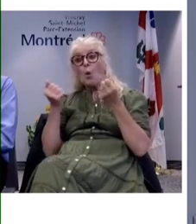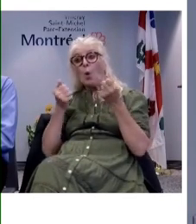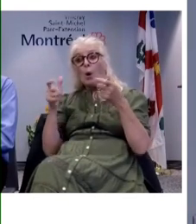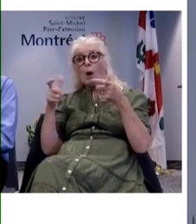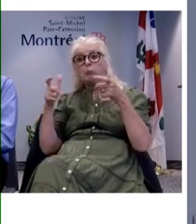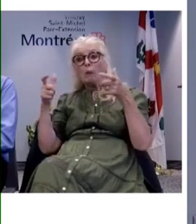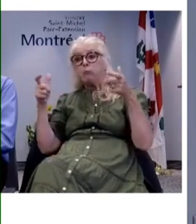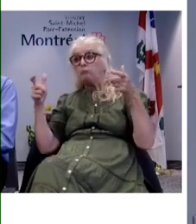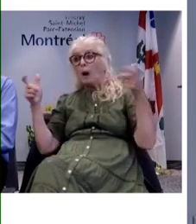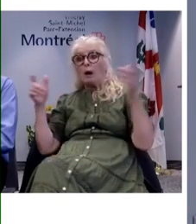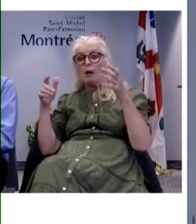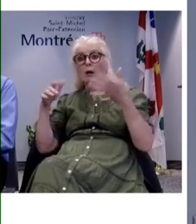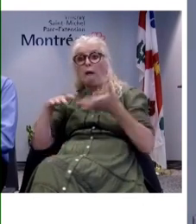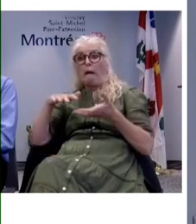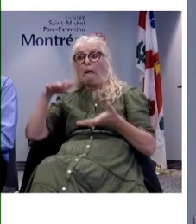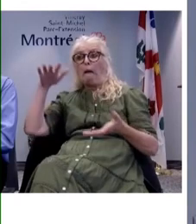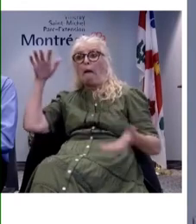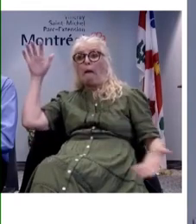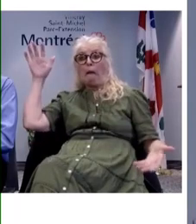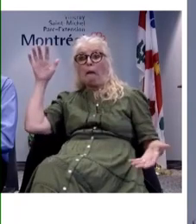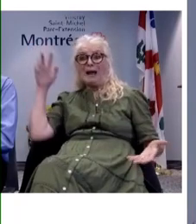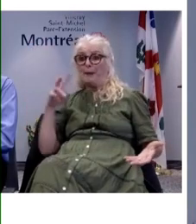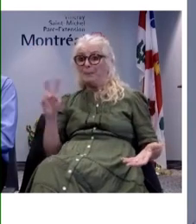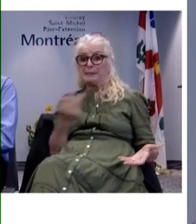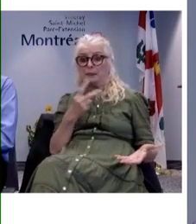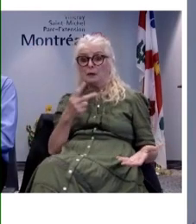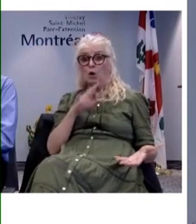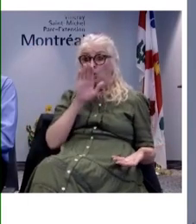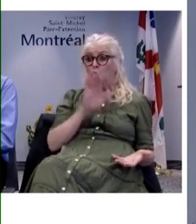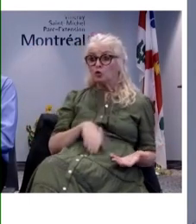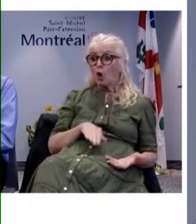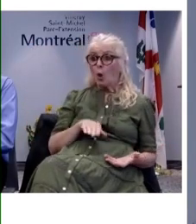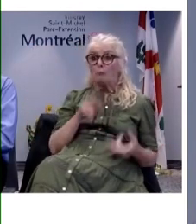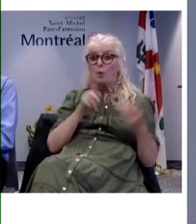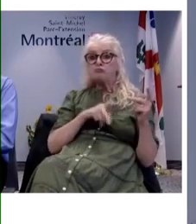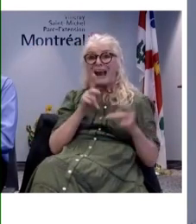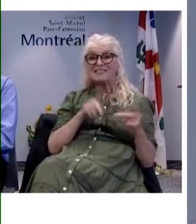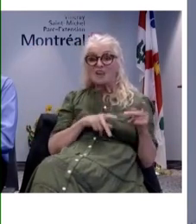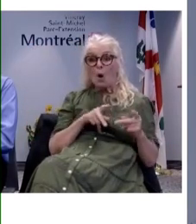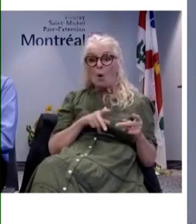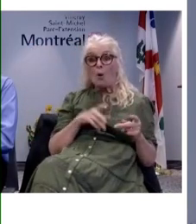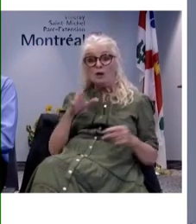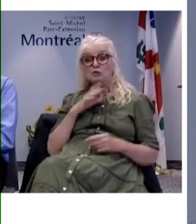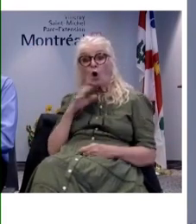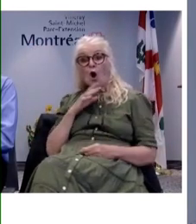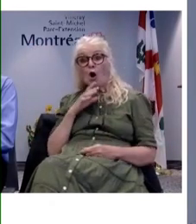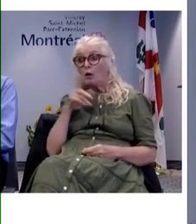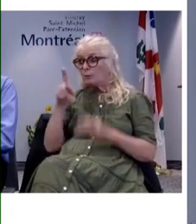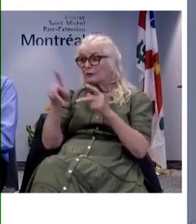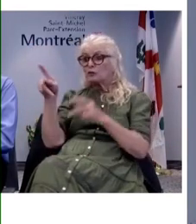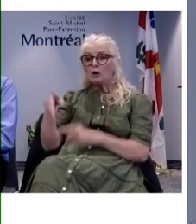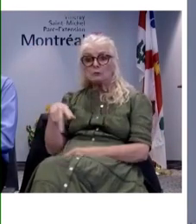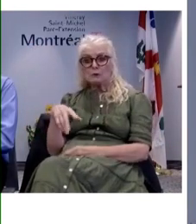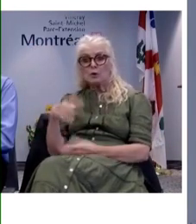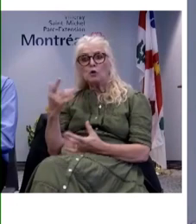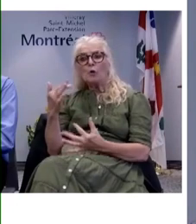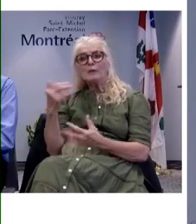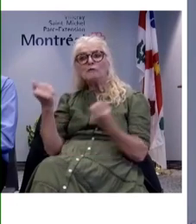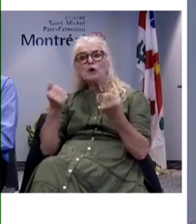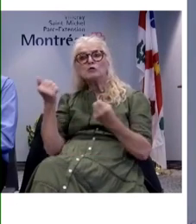croit nettement plus rapidement que la croissance de la population il y a des gens qui ont deux trois quatre cinq